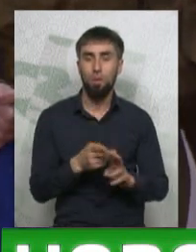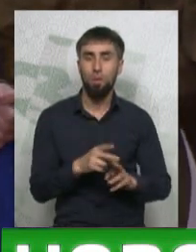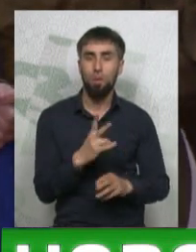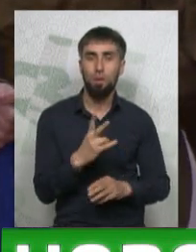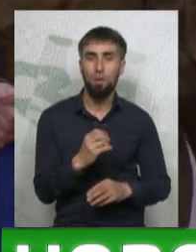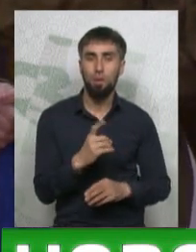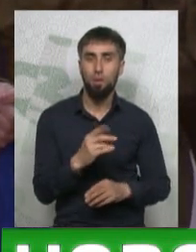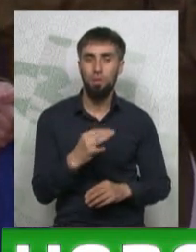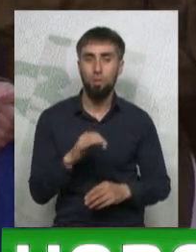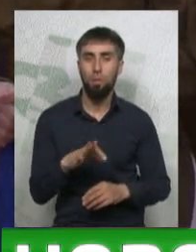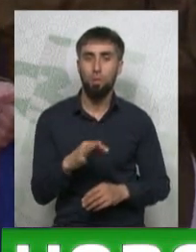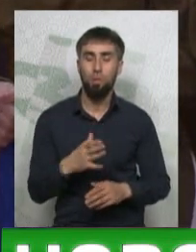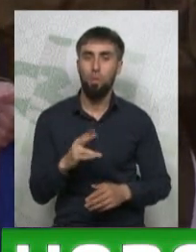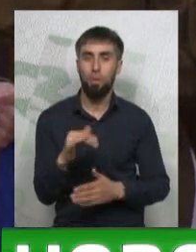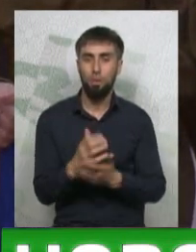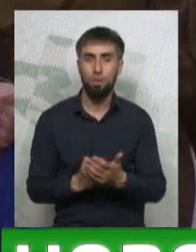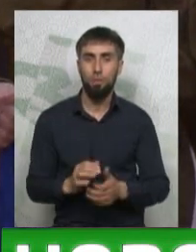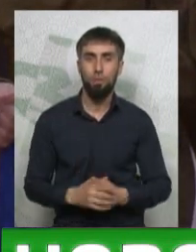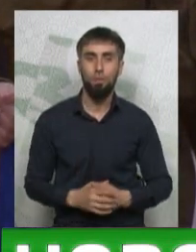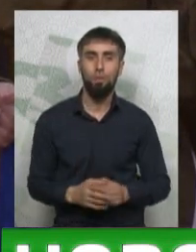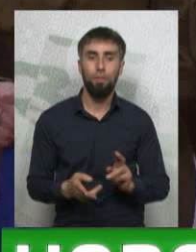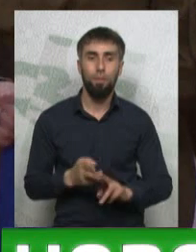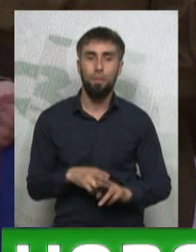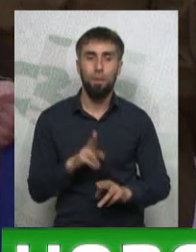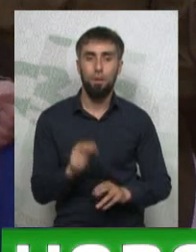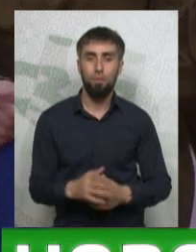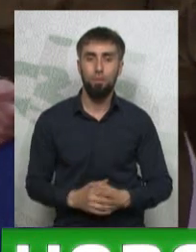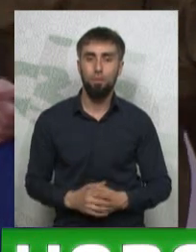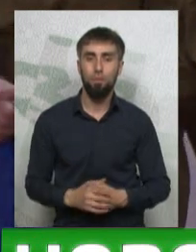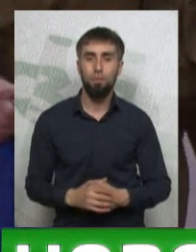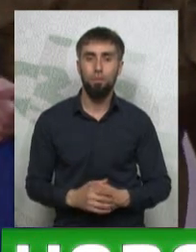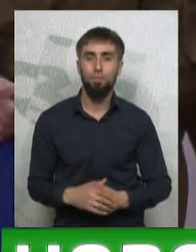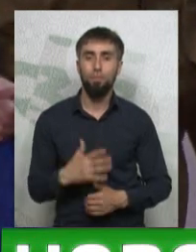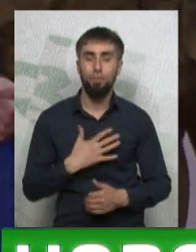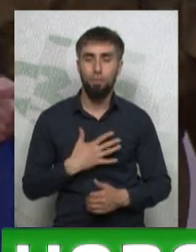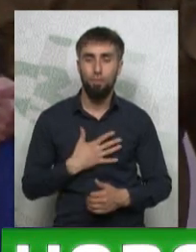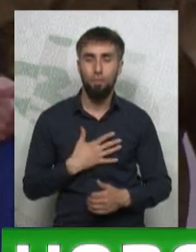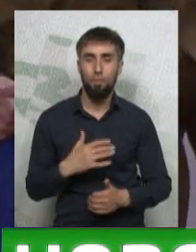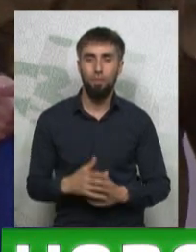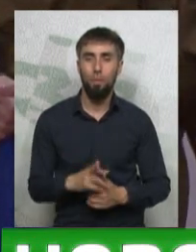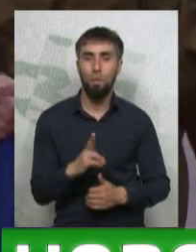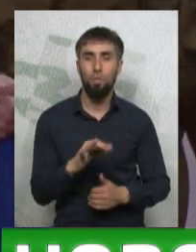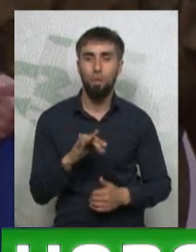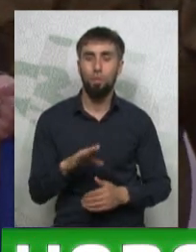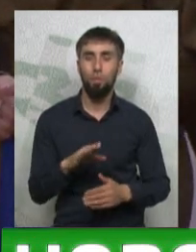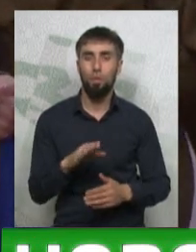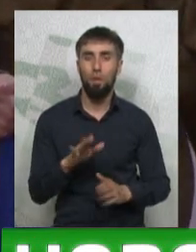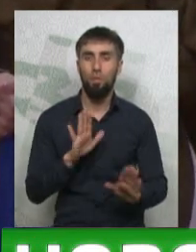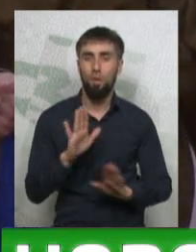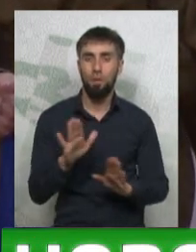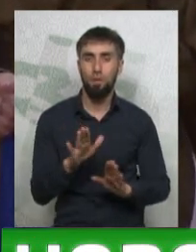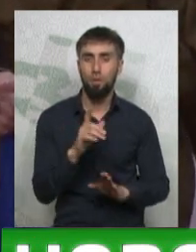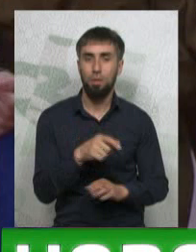нашего государства они сохраняют. Поэтому, как наш куратор выставки сказала,